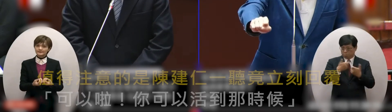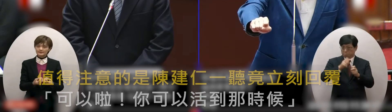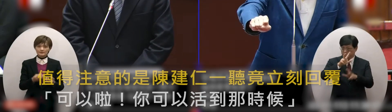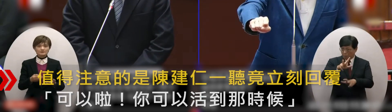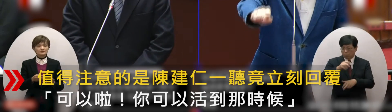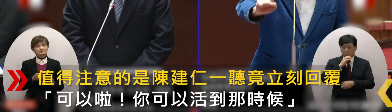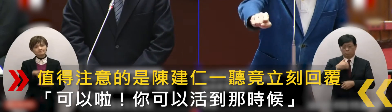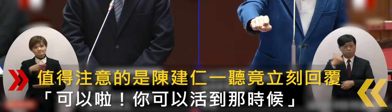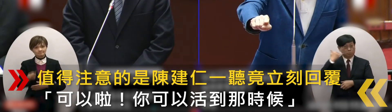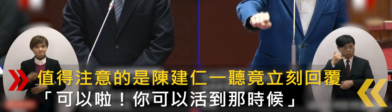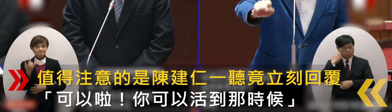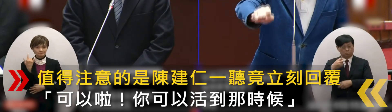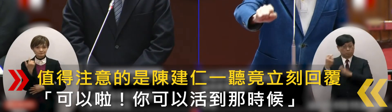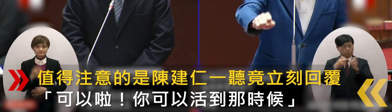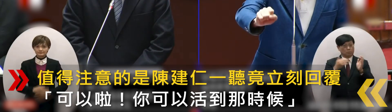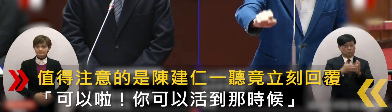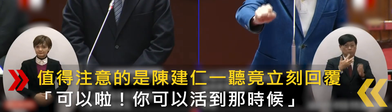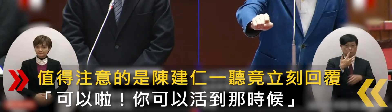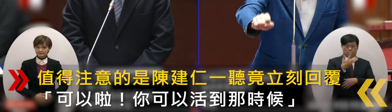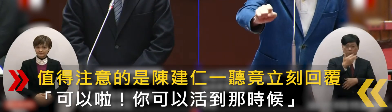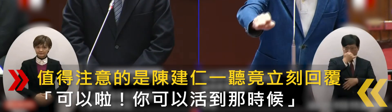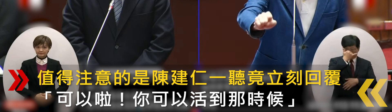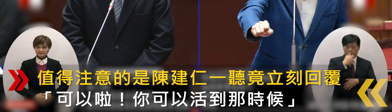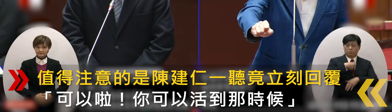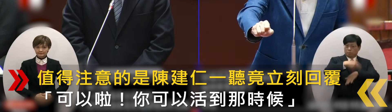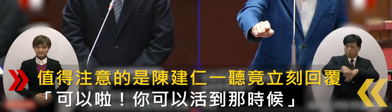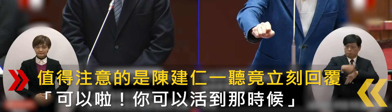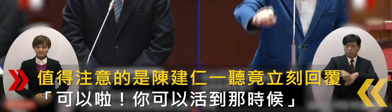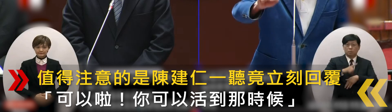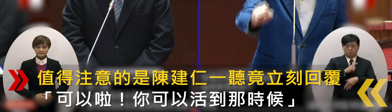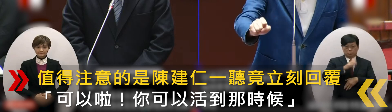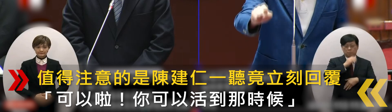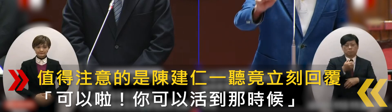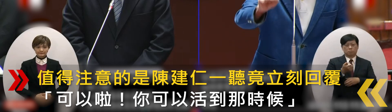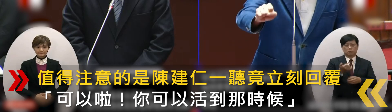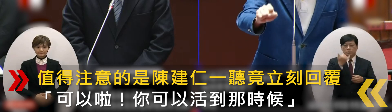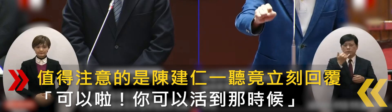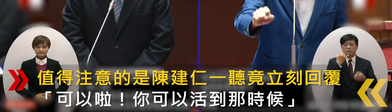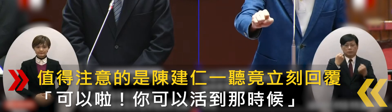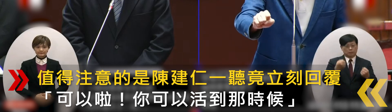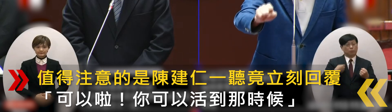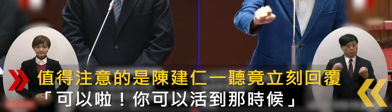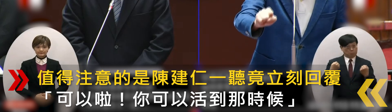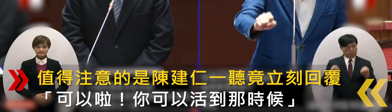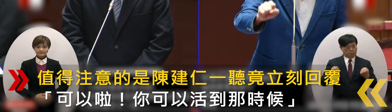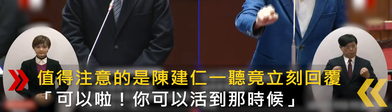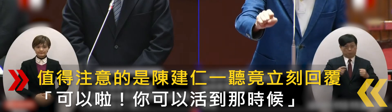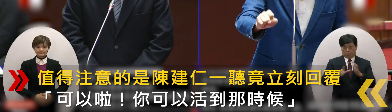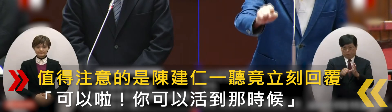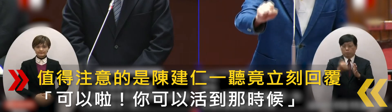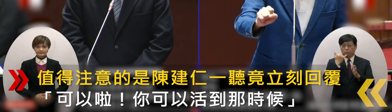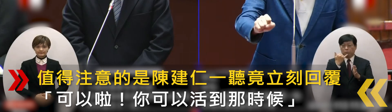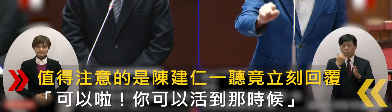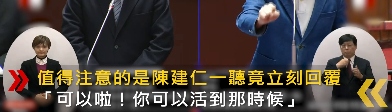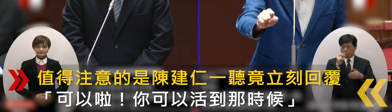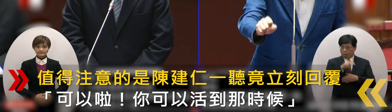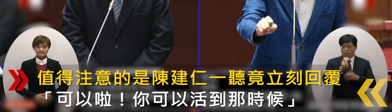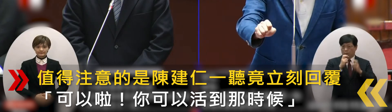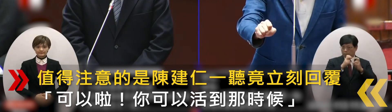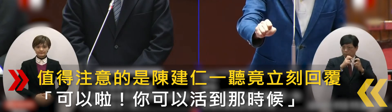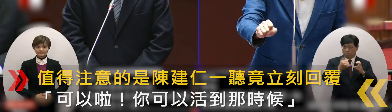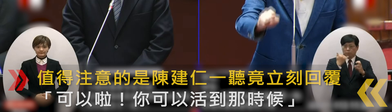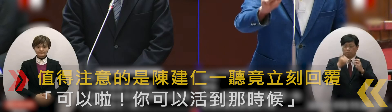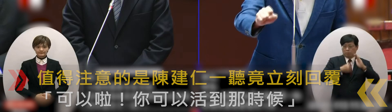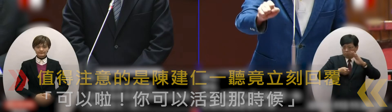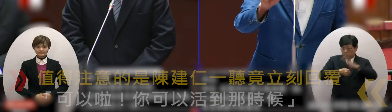讲到基隆捷运到八堵，我希望规划能够早点实施，我希望我在有生之年我看得到基隆捷运进基